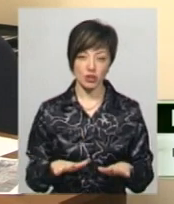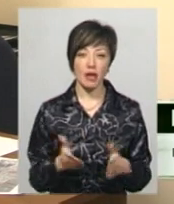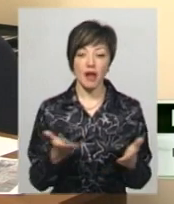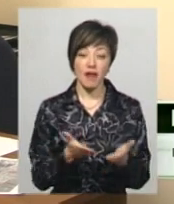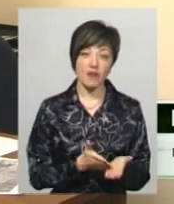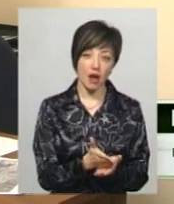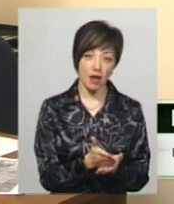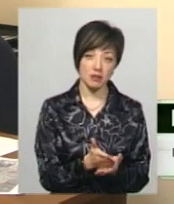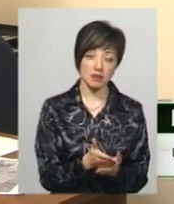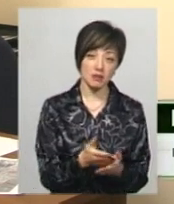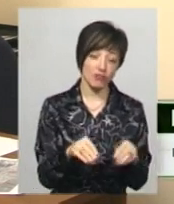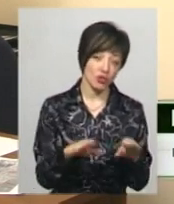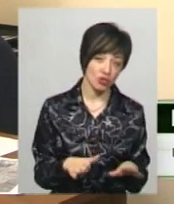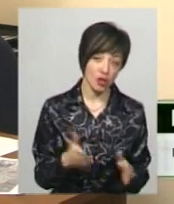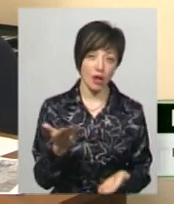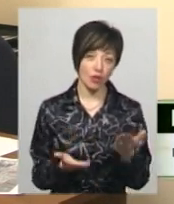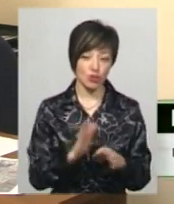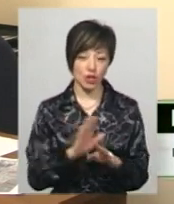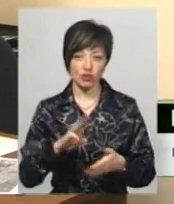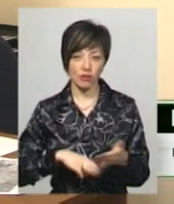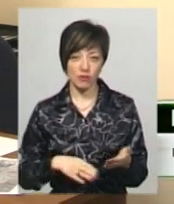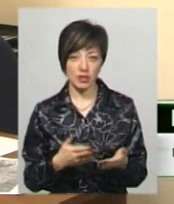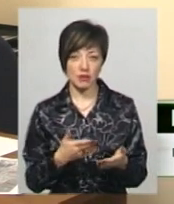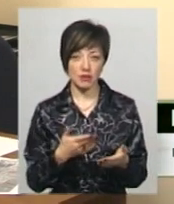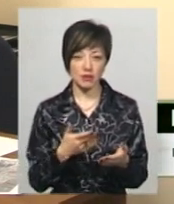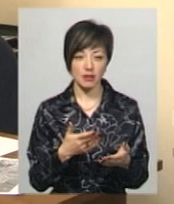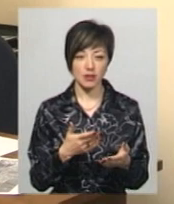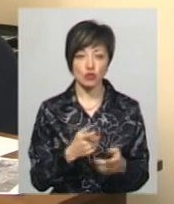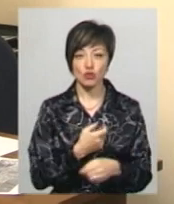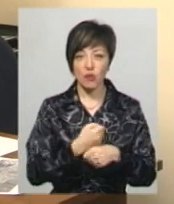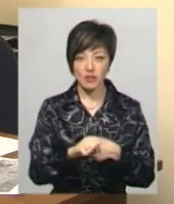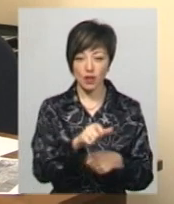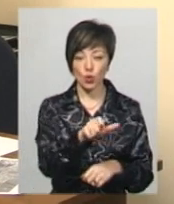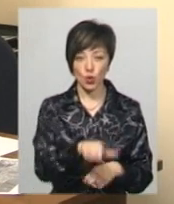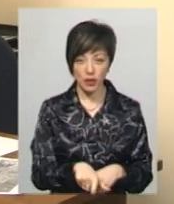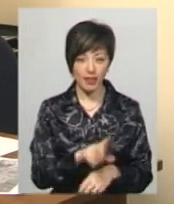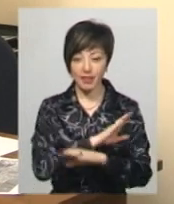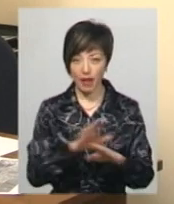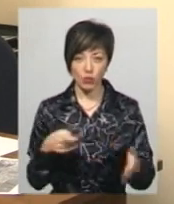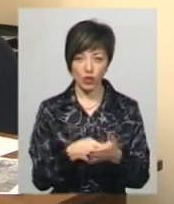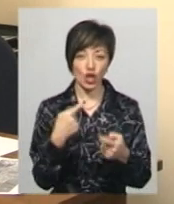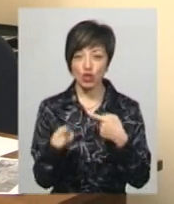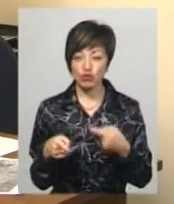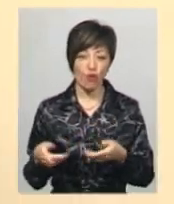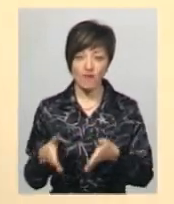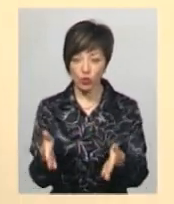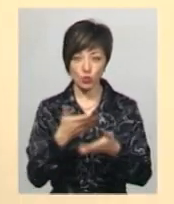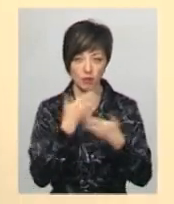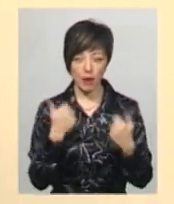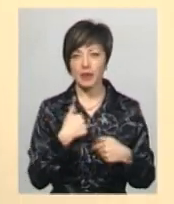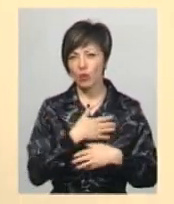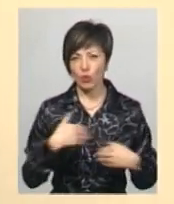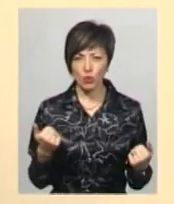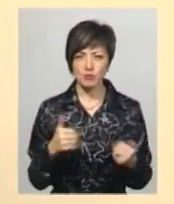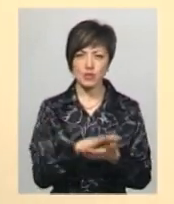Який варіант цього вирішення, якщо не штрафувати, якщо не зобов'язати людину не кормити, іншого немає. Ми не